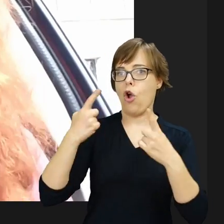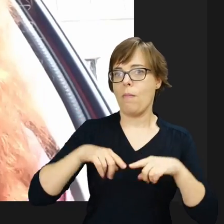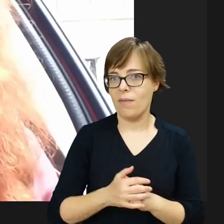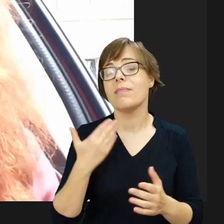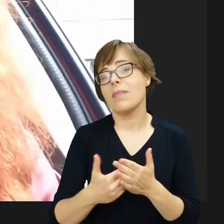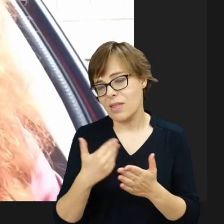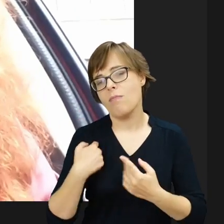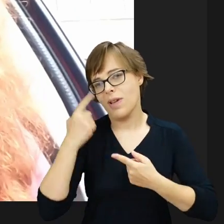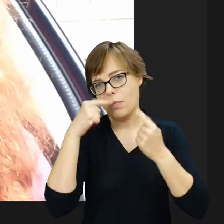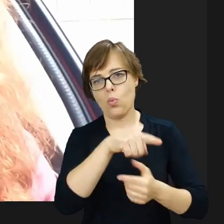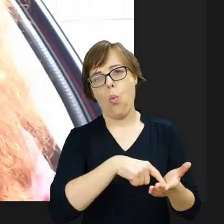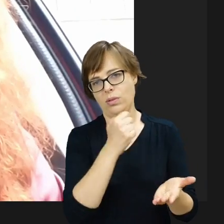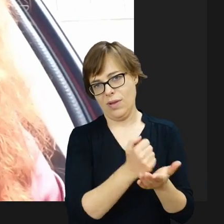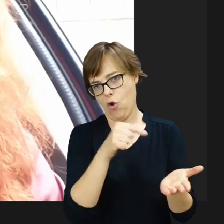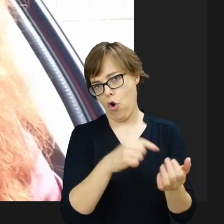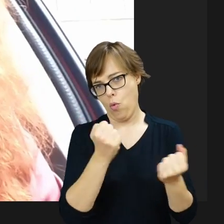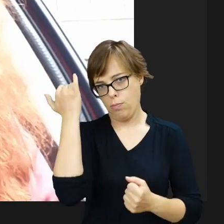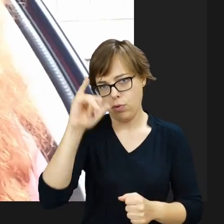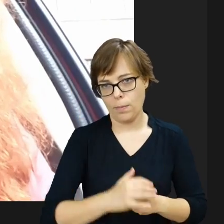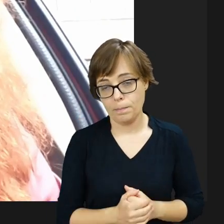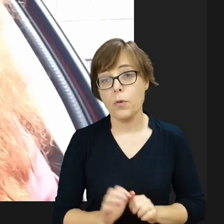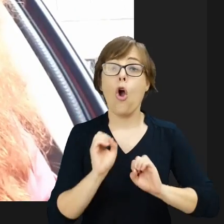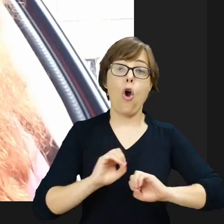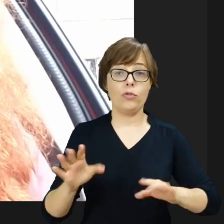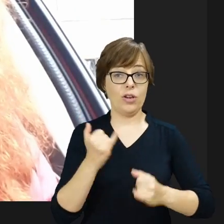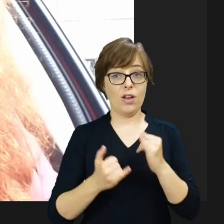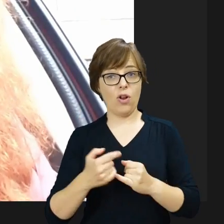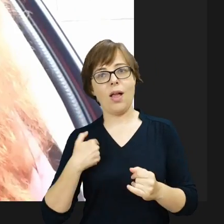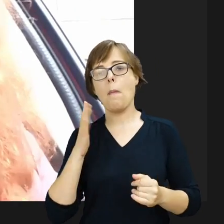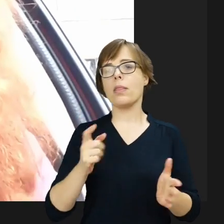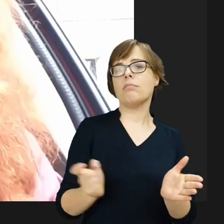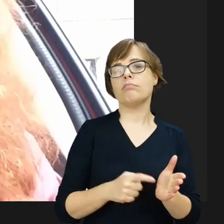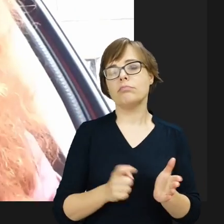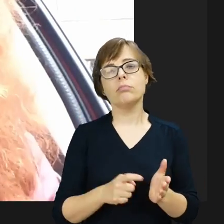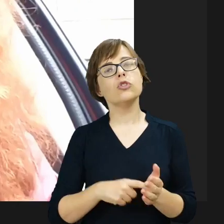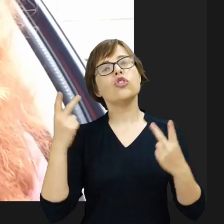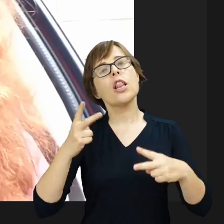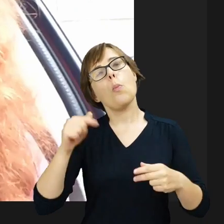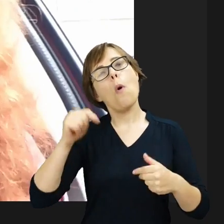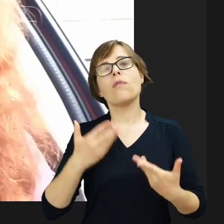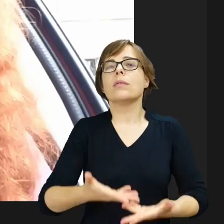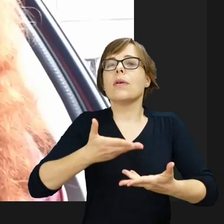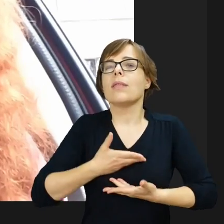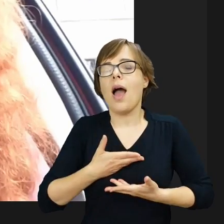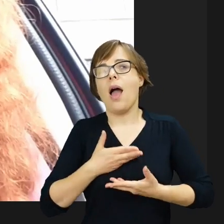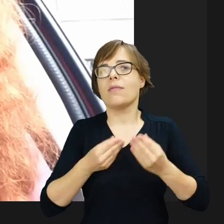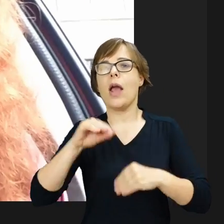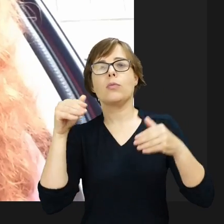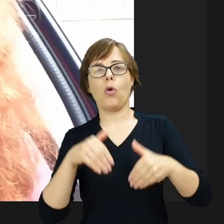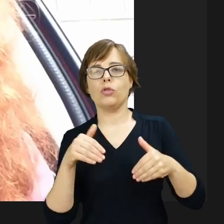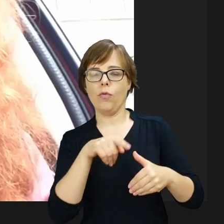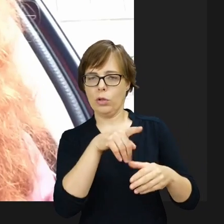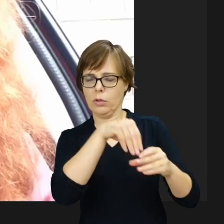ustawy. Oczywiście jak zacznę się domagać, że dziennikarze powinni być uprzywilejowani w ustawie o dostępie do informacji